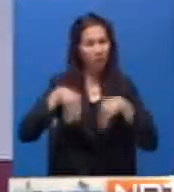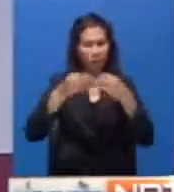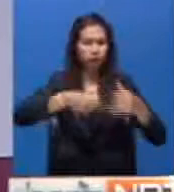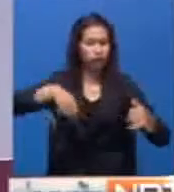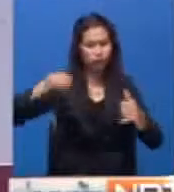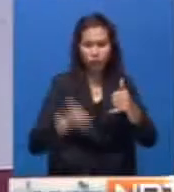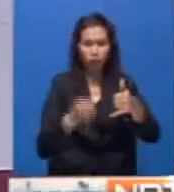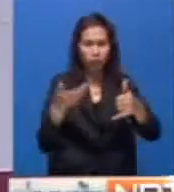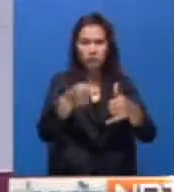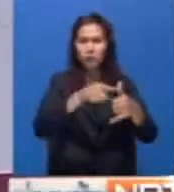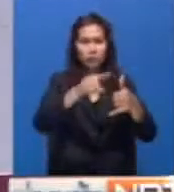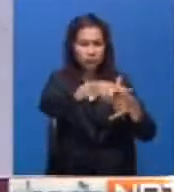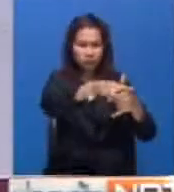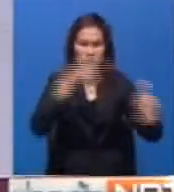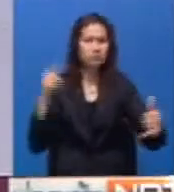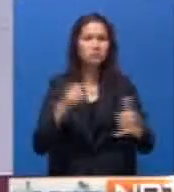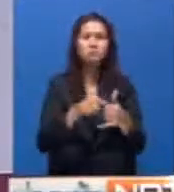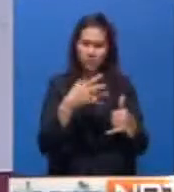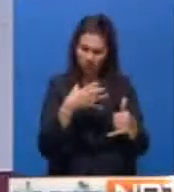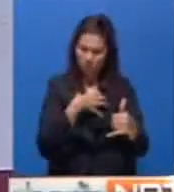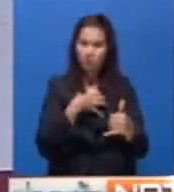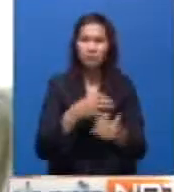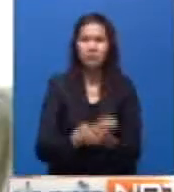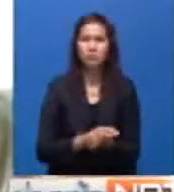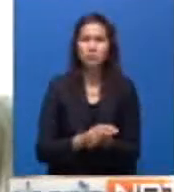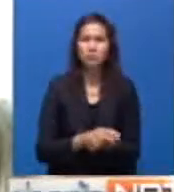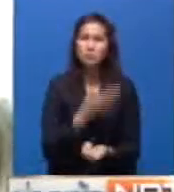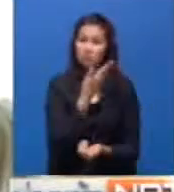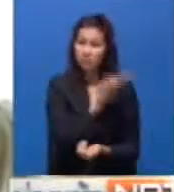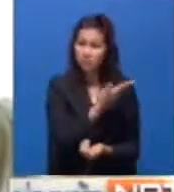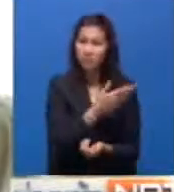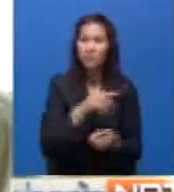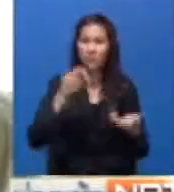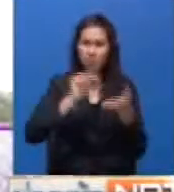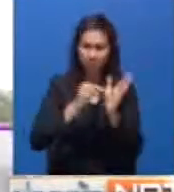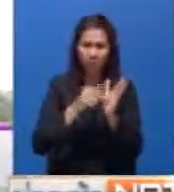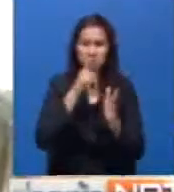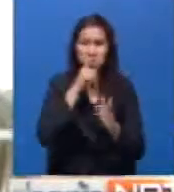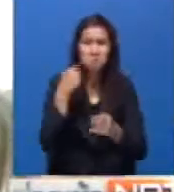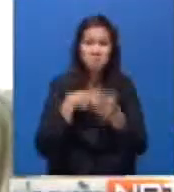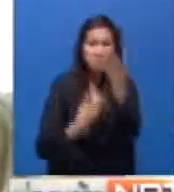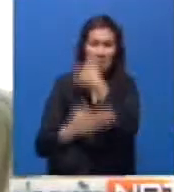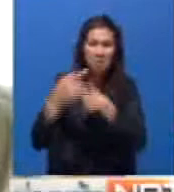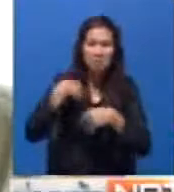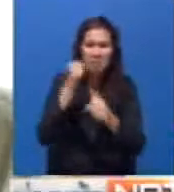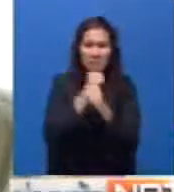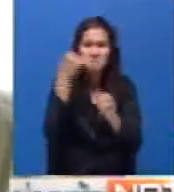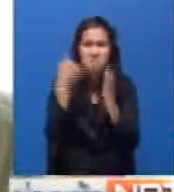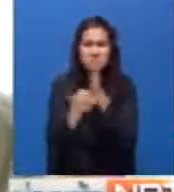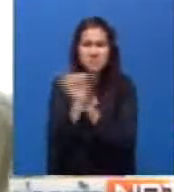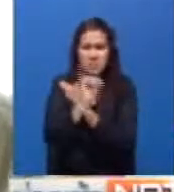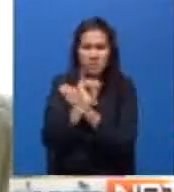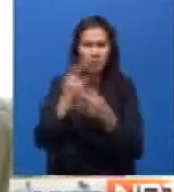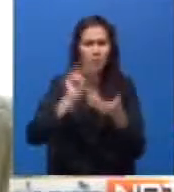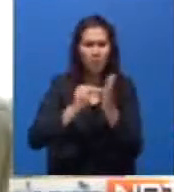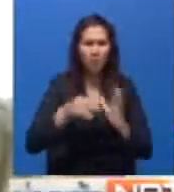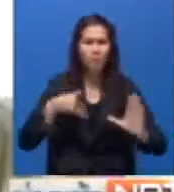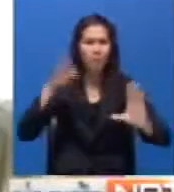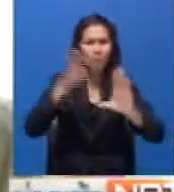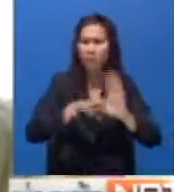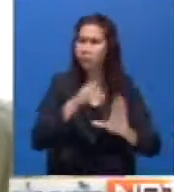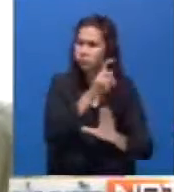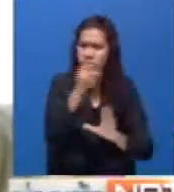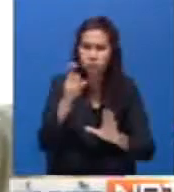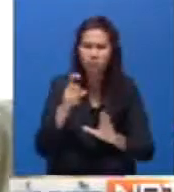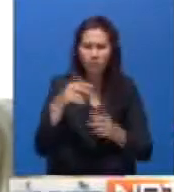ประหารชีวิตผู้ต้องหาในคดีนี้ คนที่มีประวัติคดีอาญานะครับต้องคดีอาญาเนี่ยมันมาเป็นลูกจ้างก็ไม่ได้นะครับเป็นพนักงานก็ไม่ได้คำถามว่า